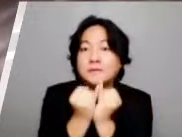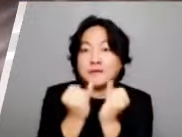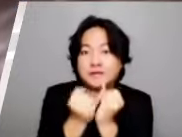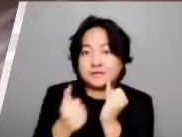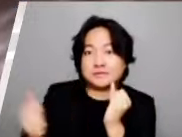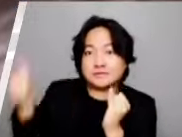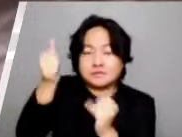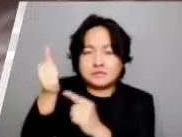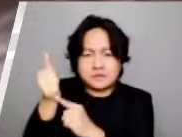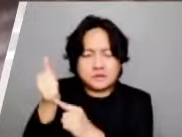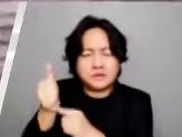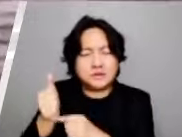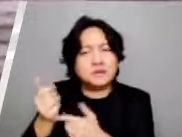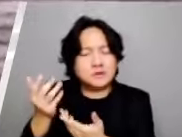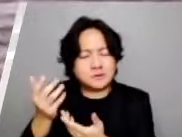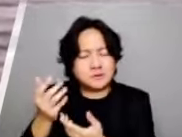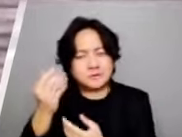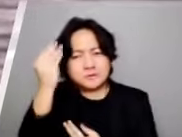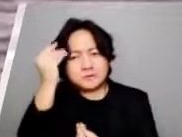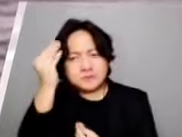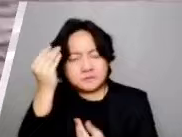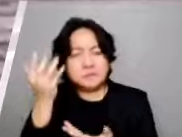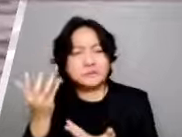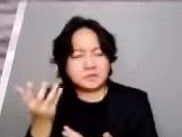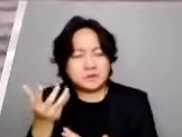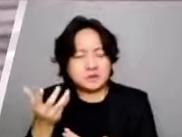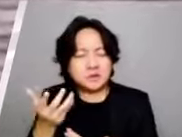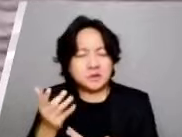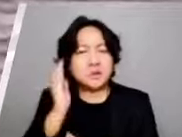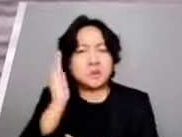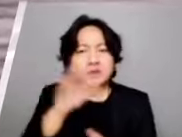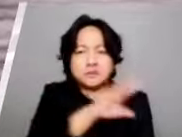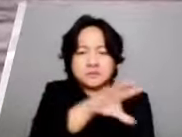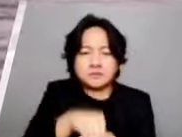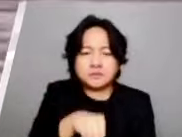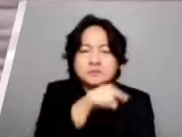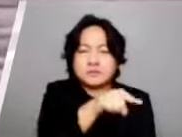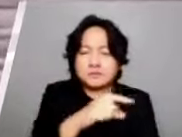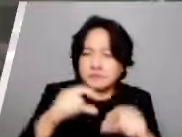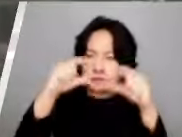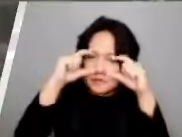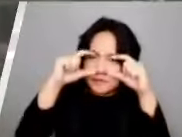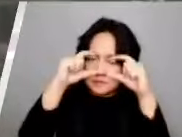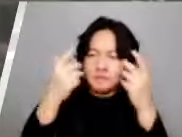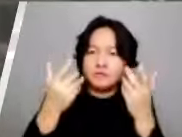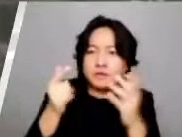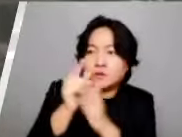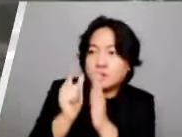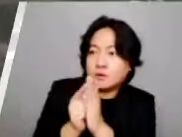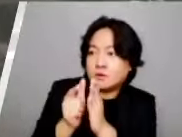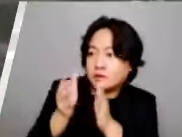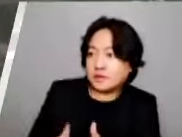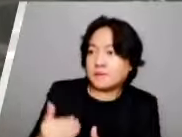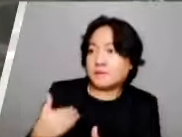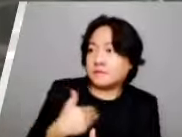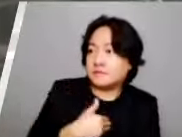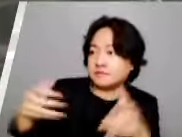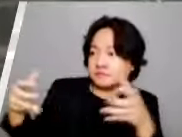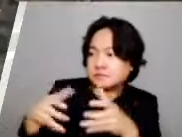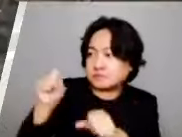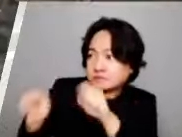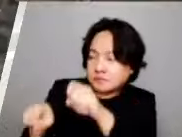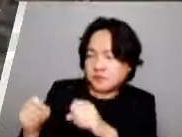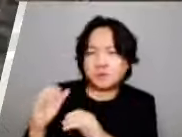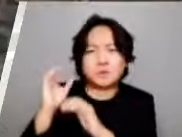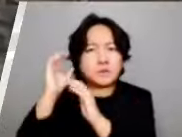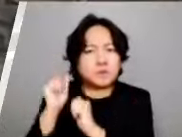to request and clamor of our members and lawmakers. Hopefully, before the year ends po,